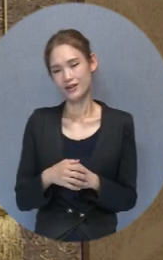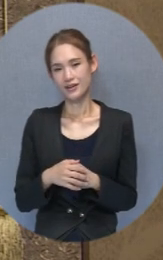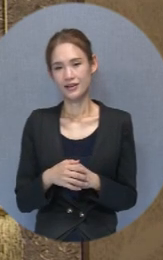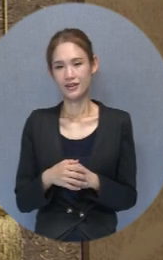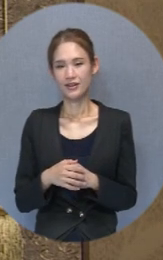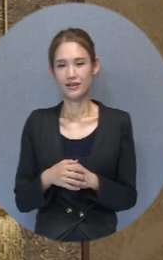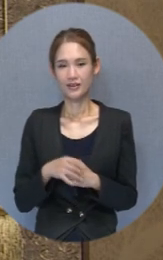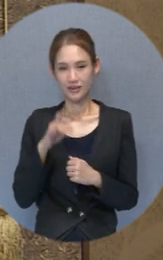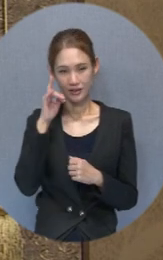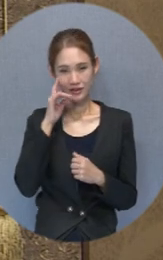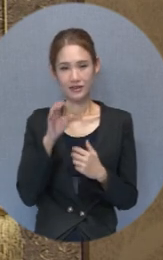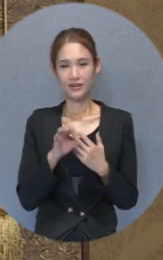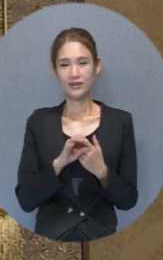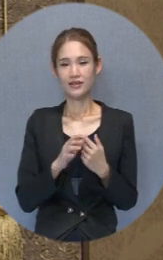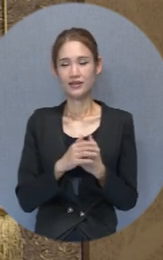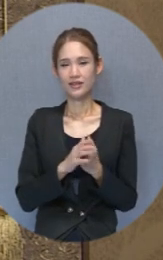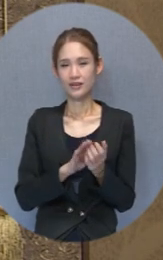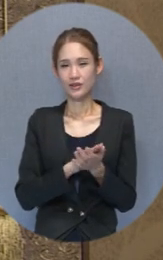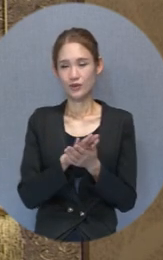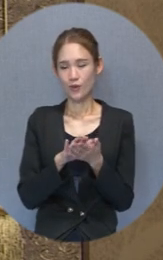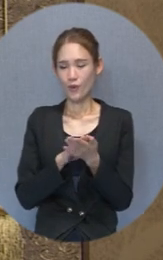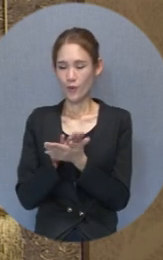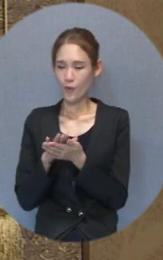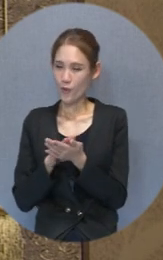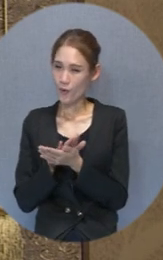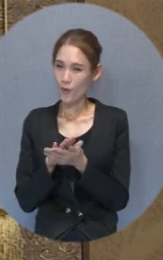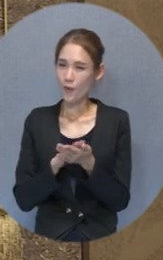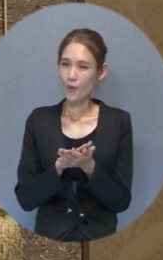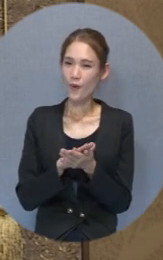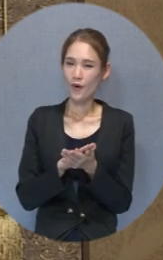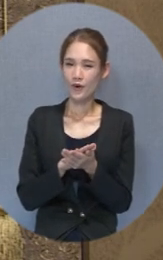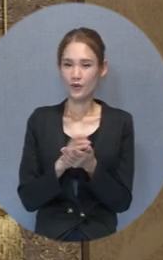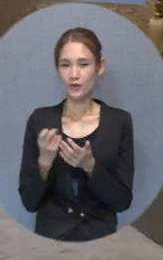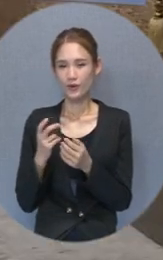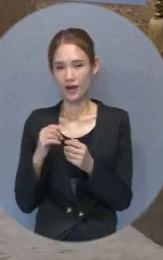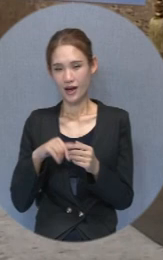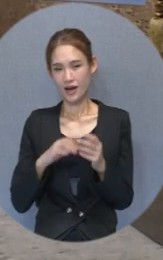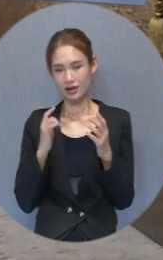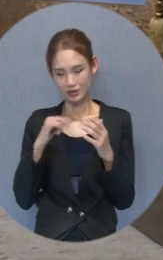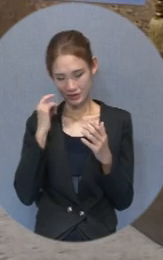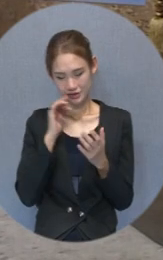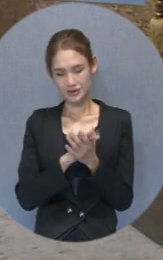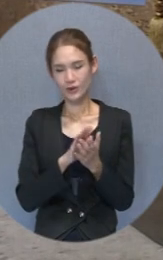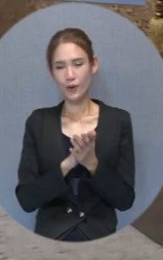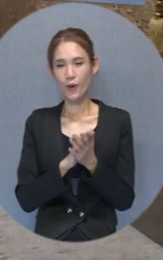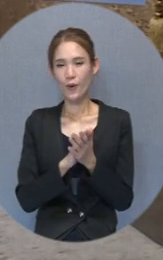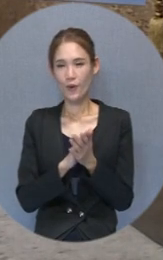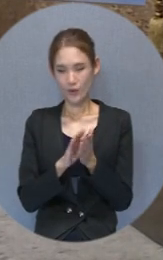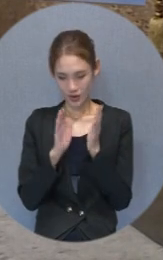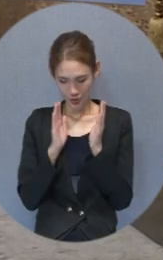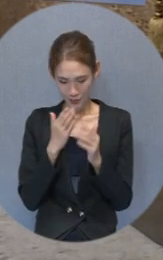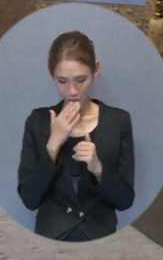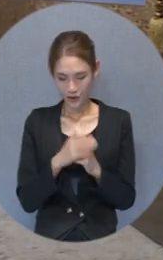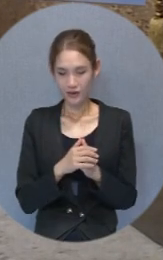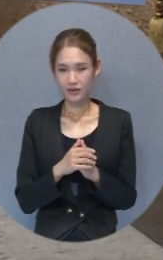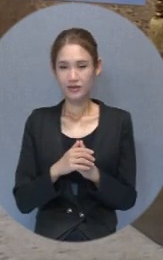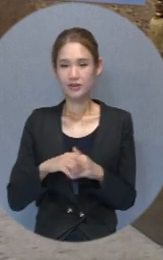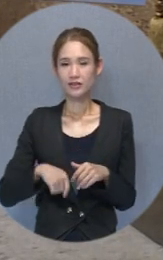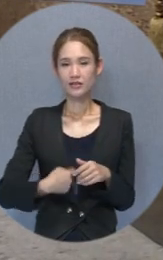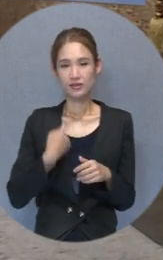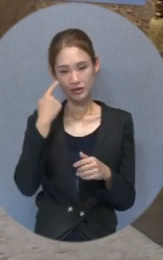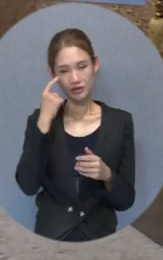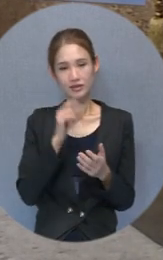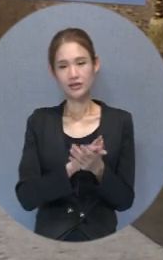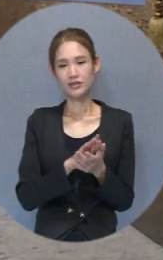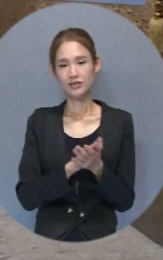왜냐면은 놀이도 할 수 있지만 아이들이 스스로 또 할 수 있거든요. 네. 그러니까 스스로 할 수 있다는